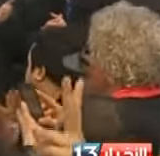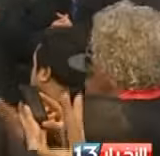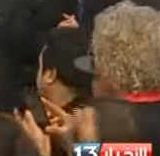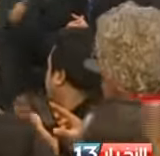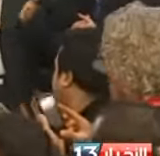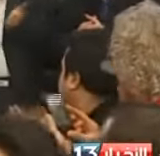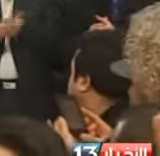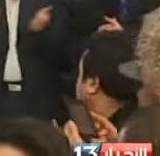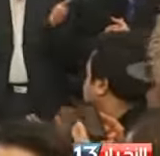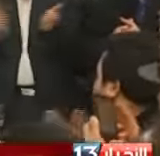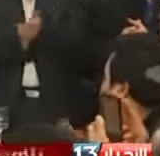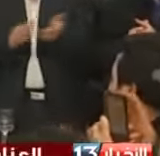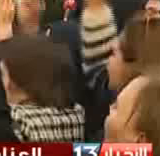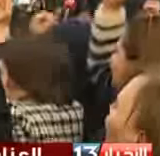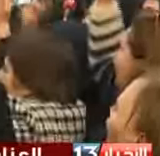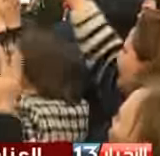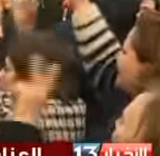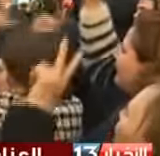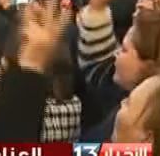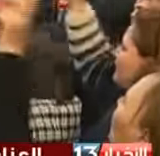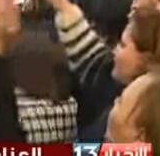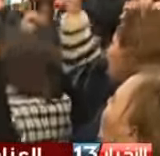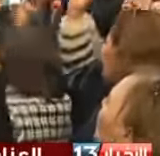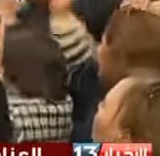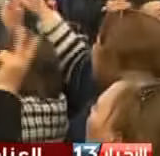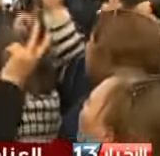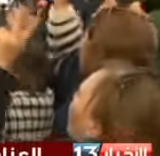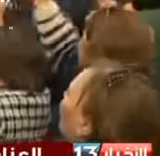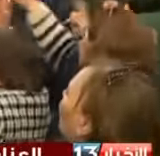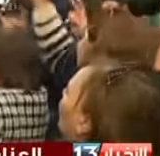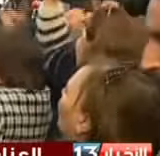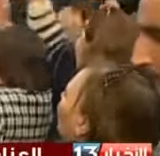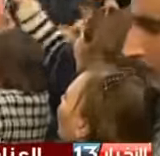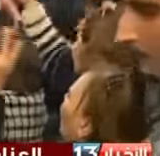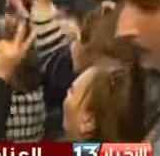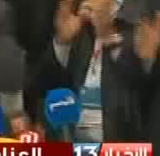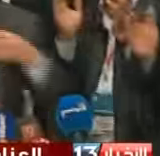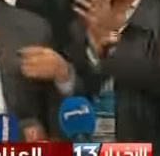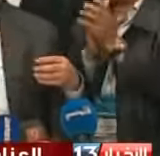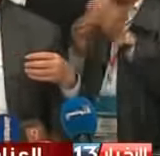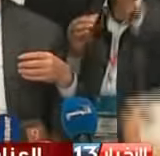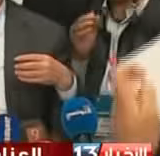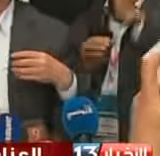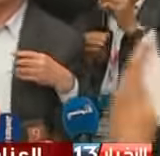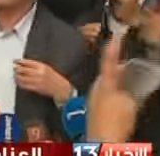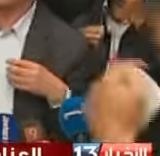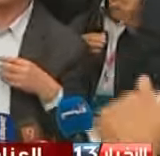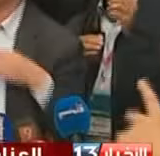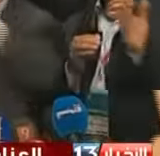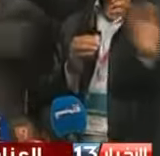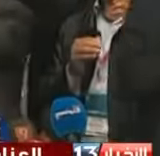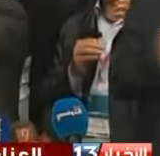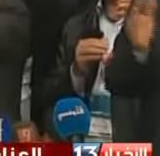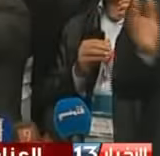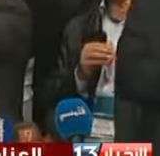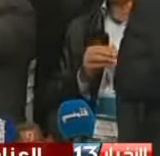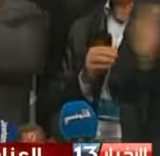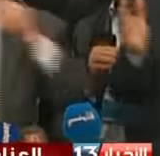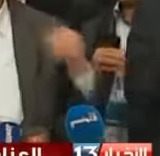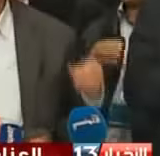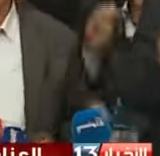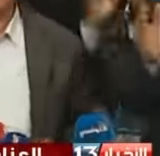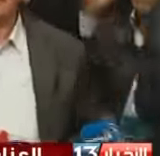نور الدين الطبوبي يتسلم رسميا مهمة الأمانة العامة للاتحاد العام التونسي للشغل وموكب لتكريم حسين العباسي.